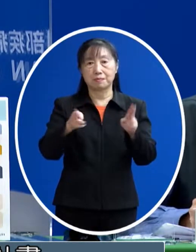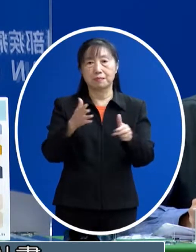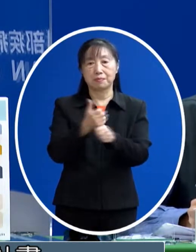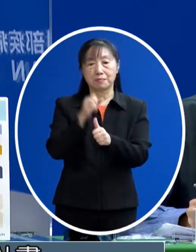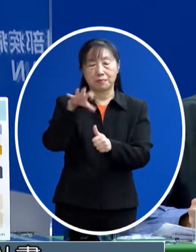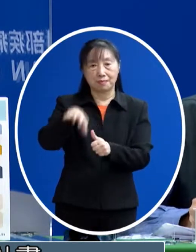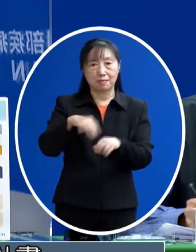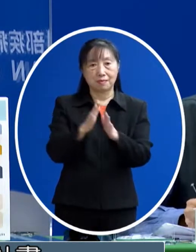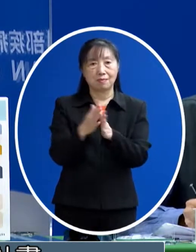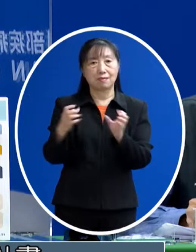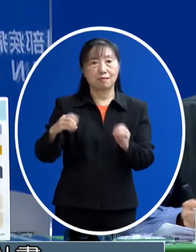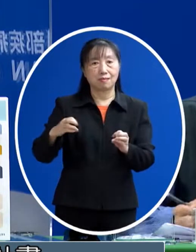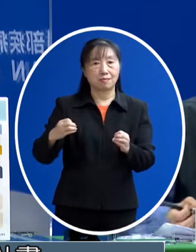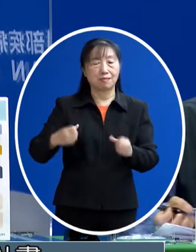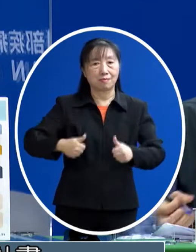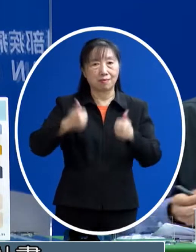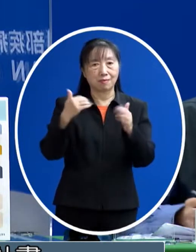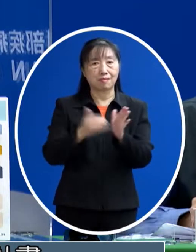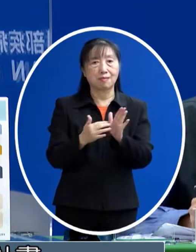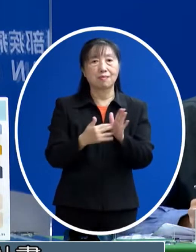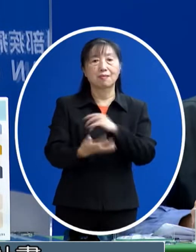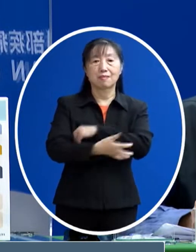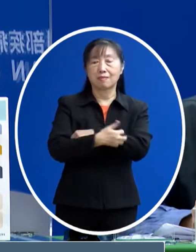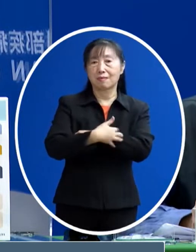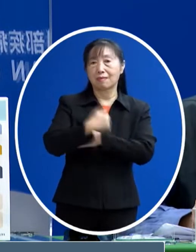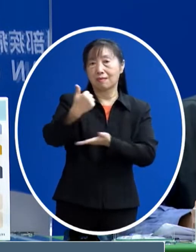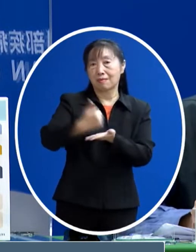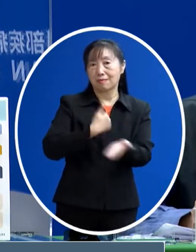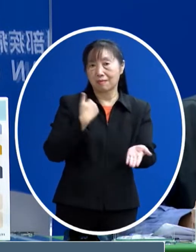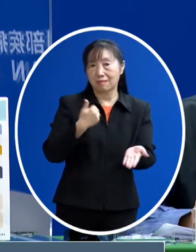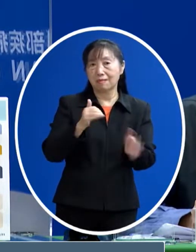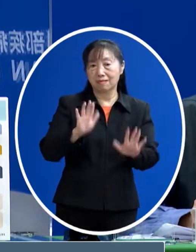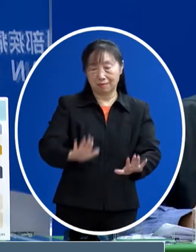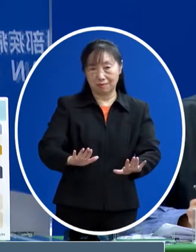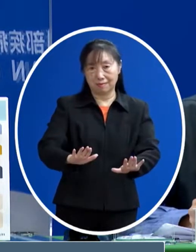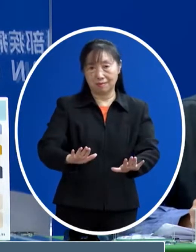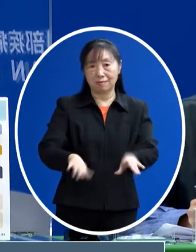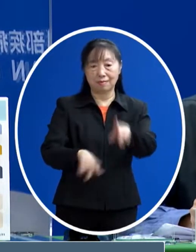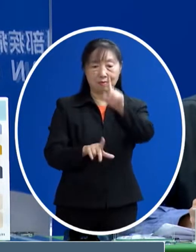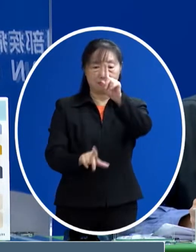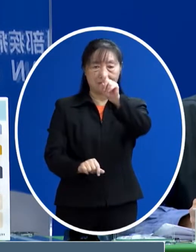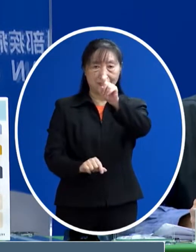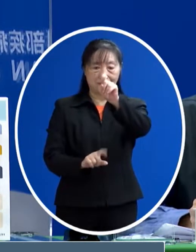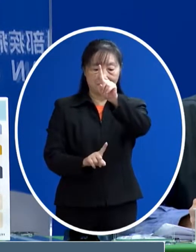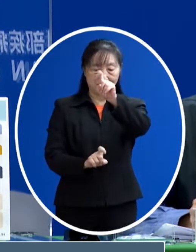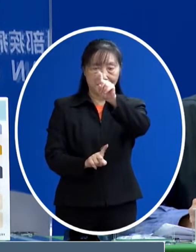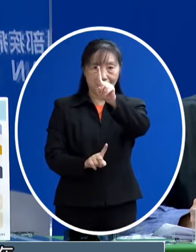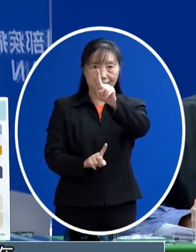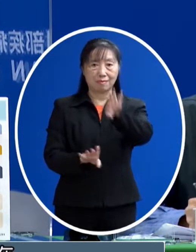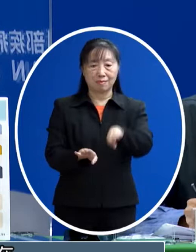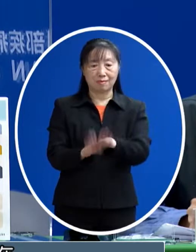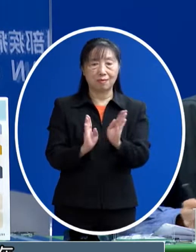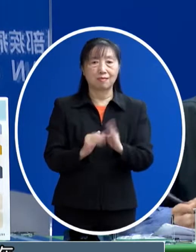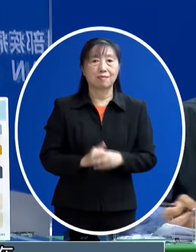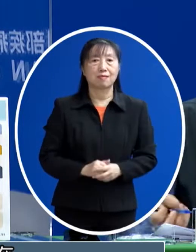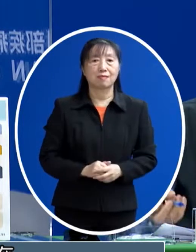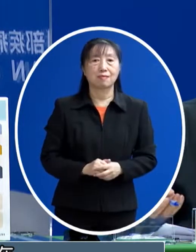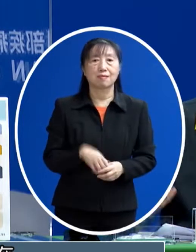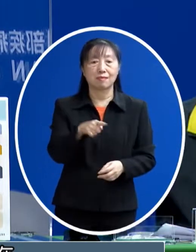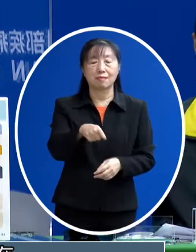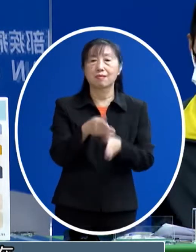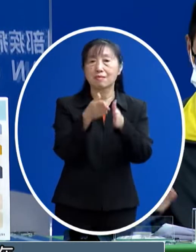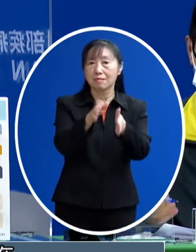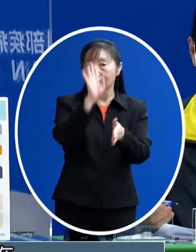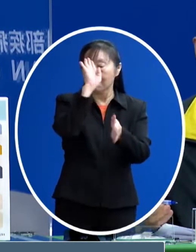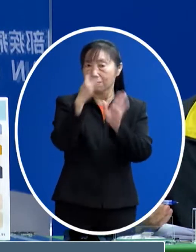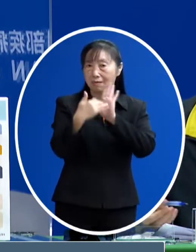特别订定了这个移工专案引进计划。那确定从今天11月11号起，我们希望在相关的防疫措